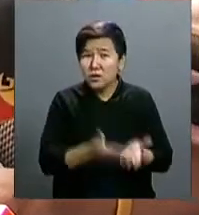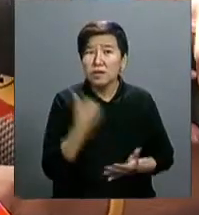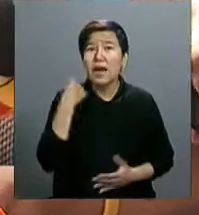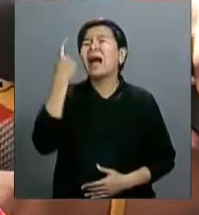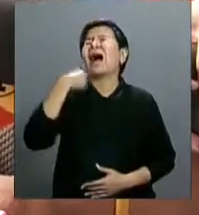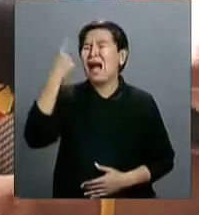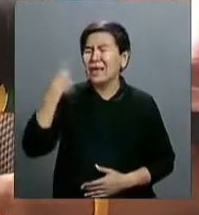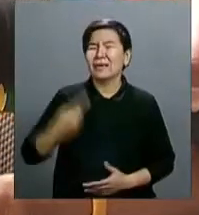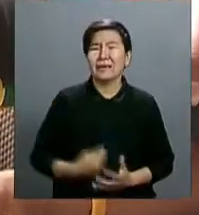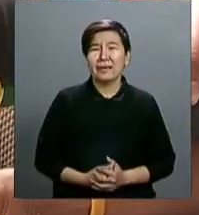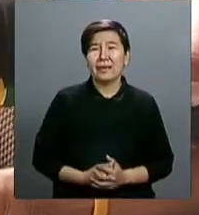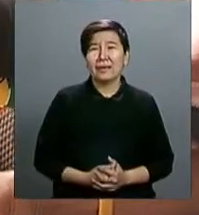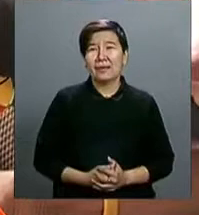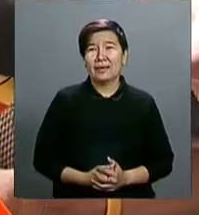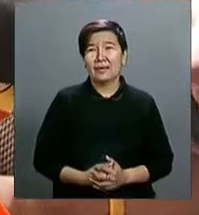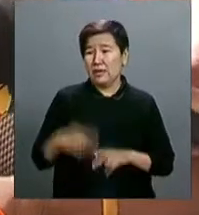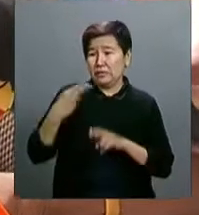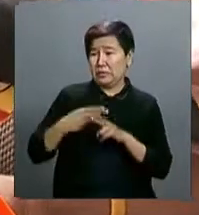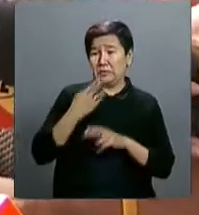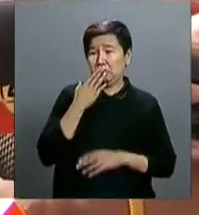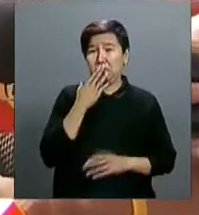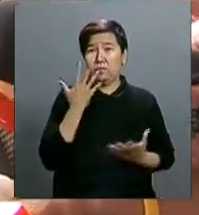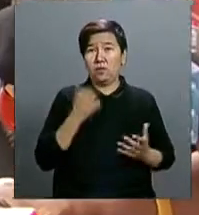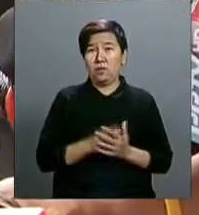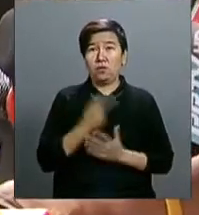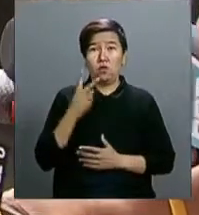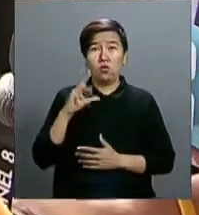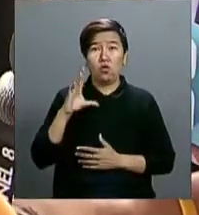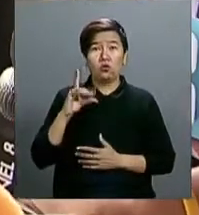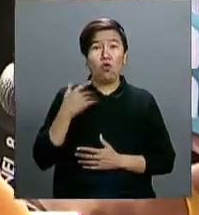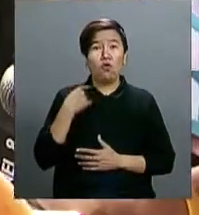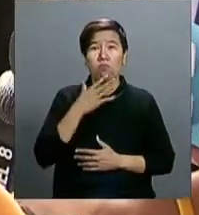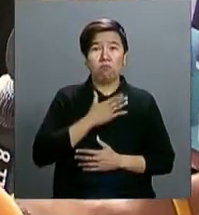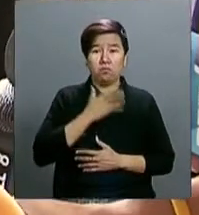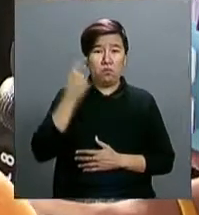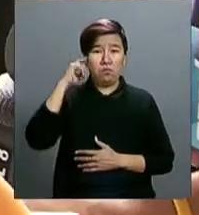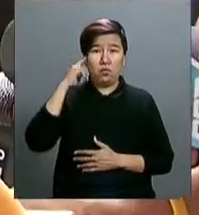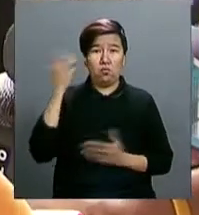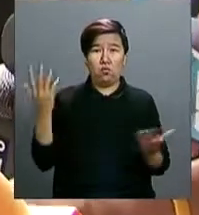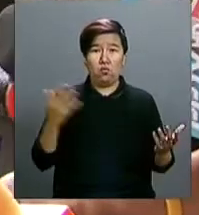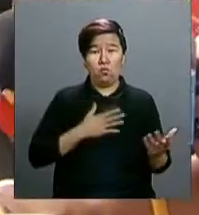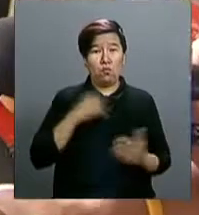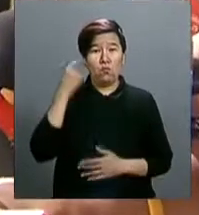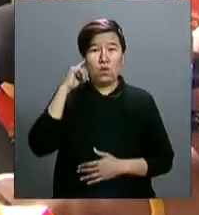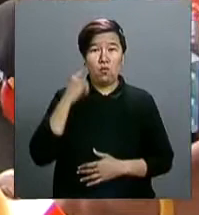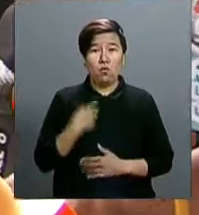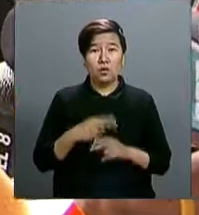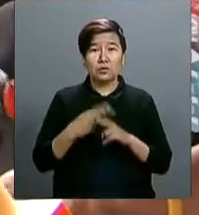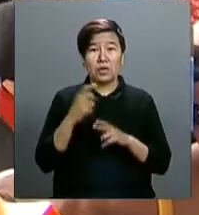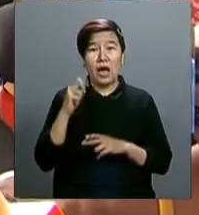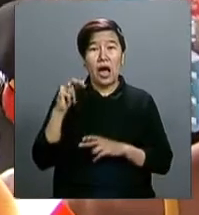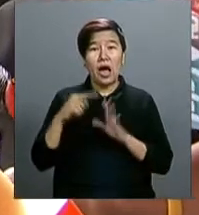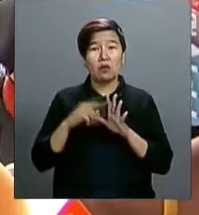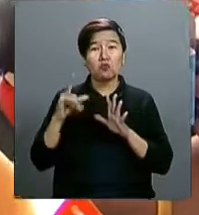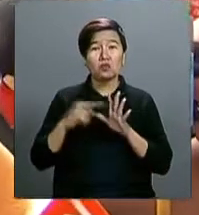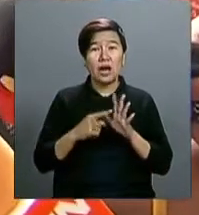ก็คือเขาไม่ได้อื่นชื่อแต่เขาบอกว่าเป็นคสช. ไม่รู้ผมไม่รู้ ก็คือแปลว่าในส่วนของคุณอนุชานาคาสายหรือว่าในส่วน